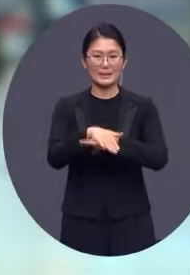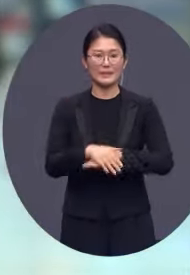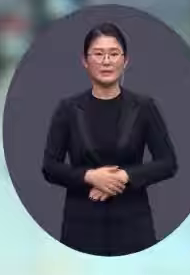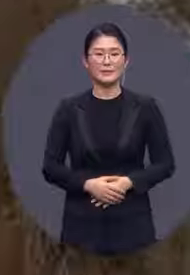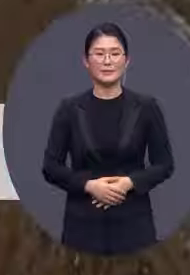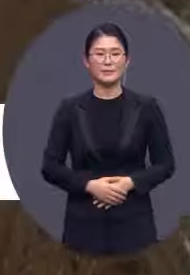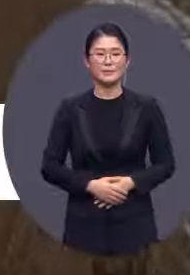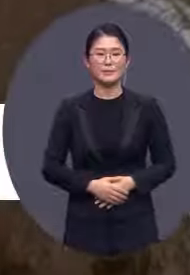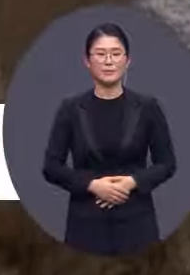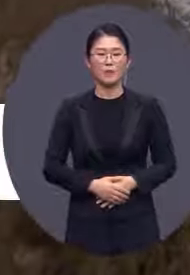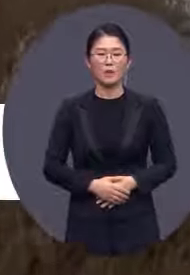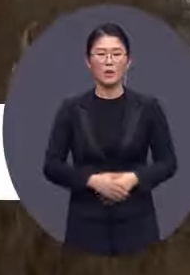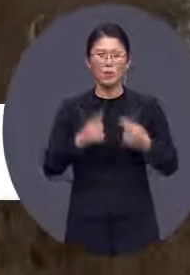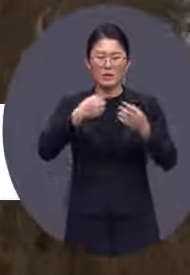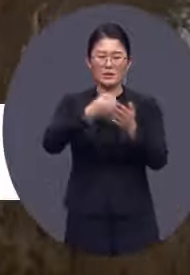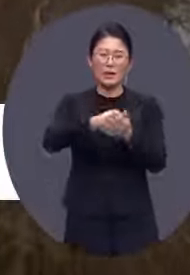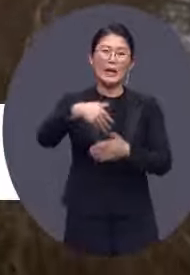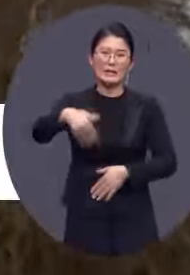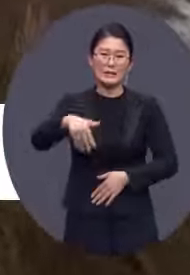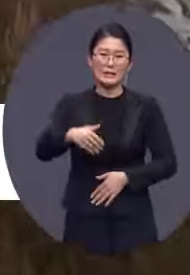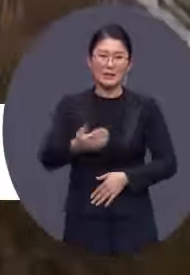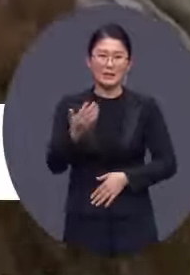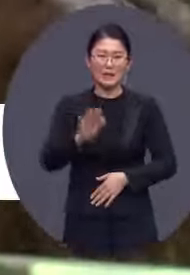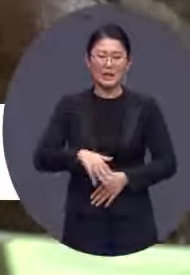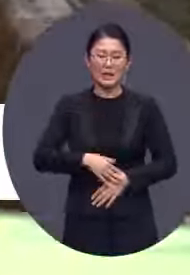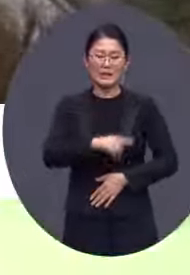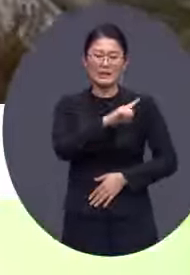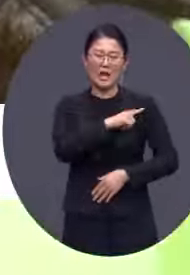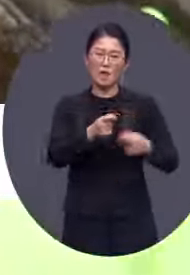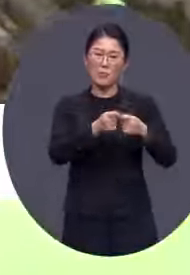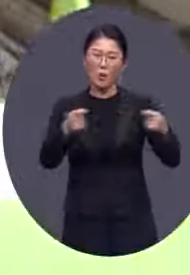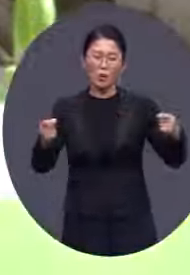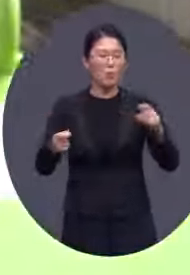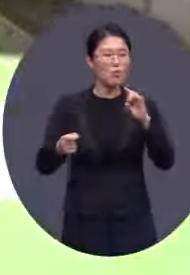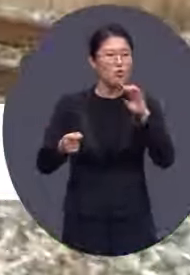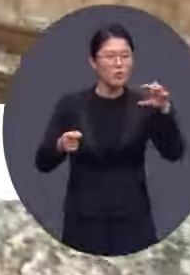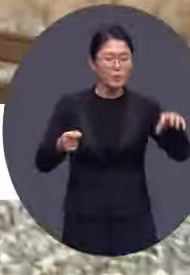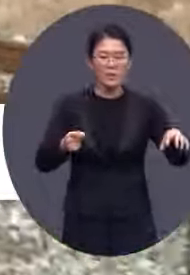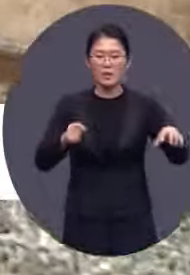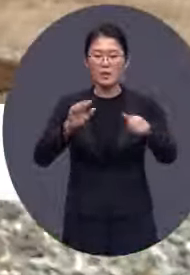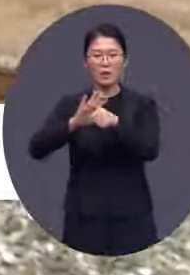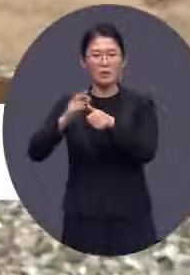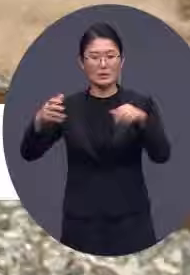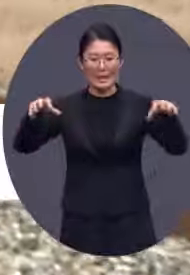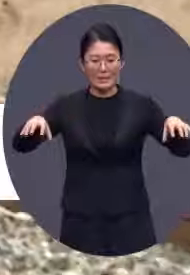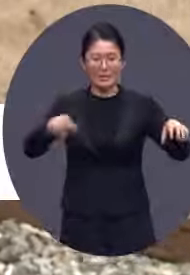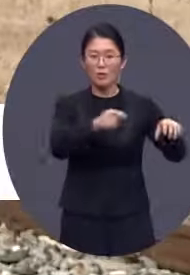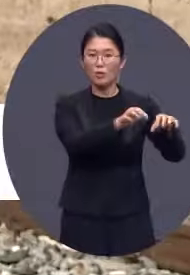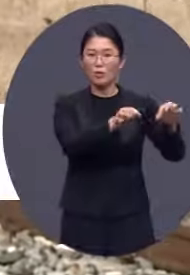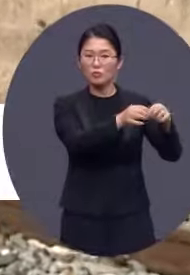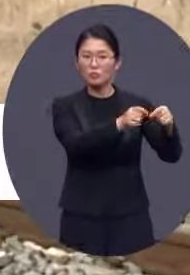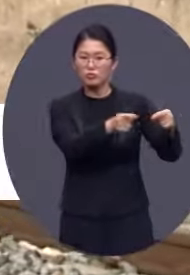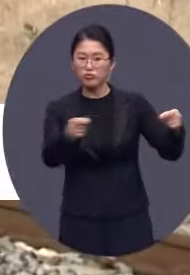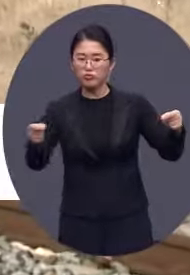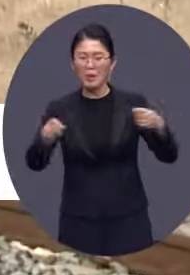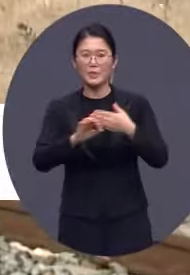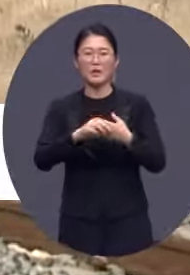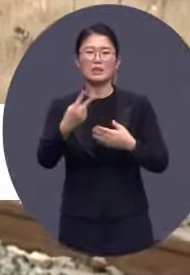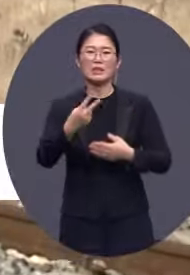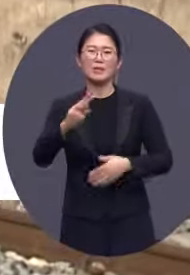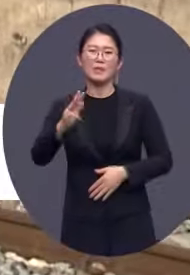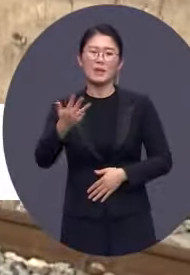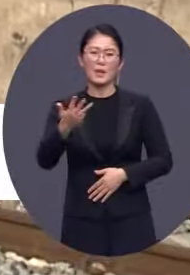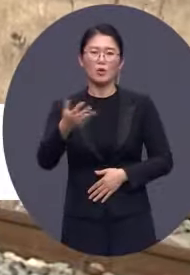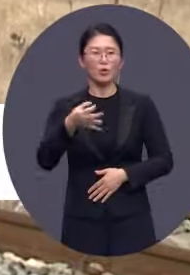보입니다. 아직 확정되지는 않았지만 가장 거리가 먼 구미에서 경산까지 이동할 경우 2,800원이 될